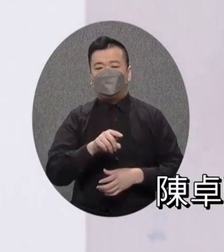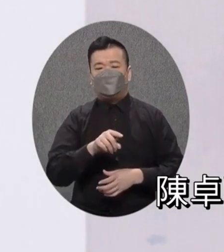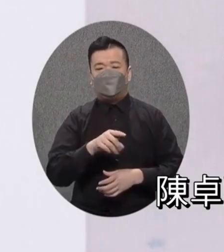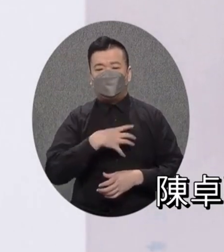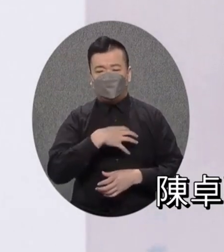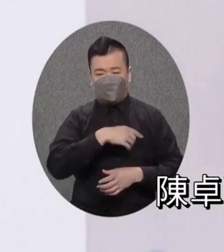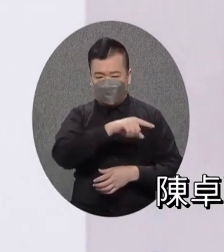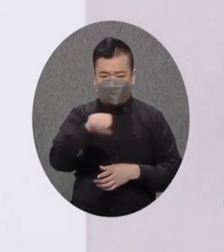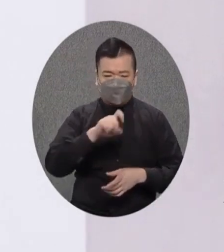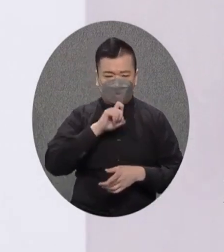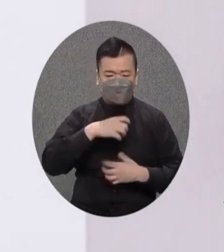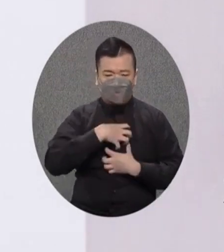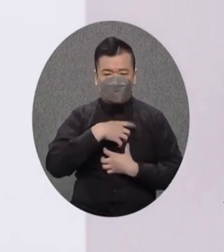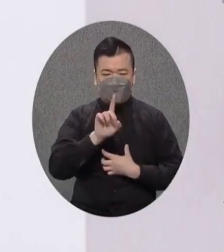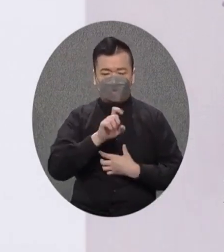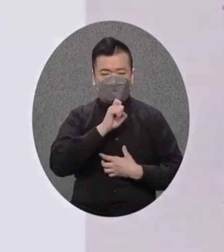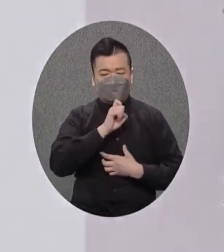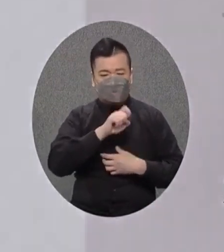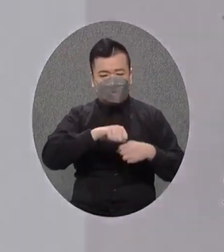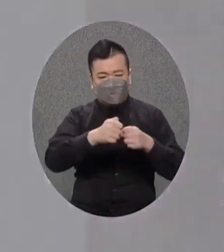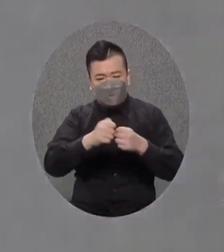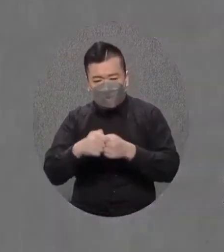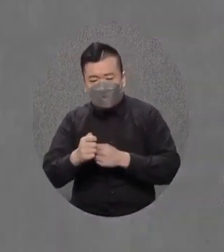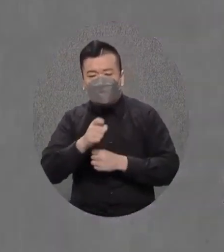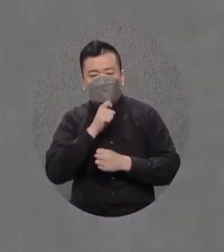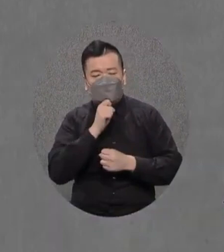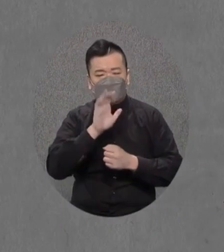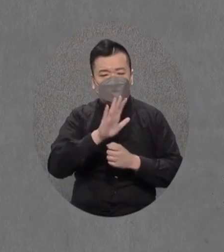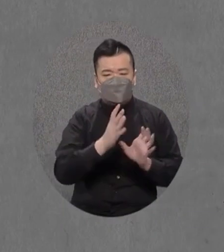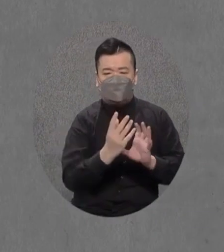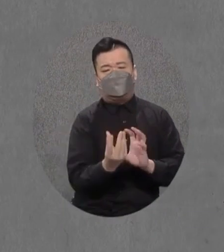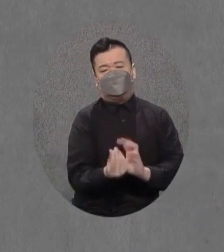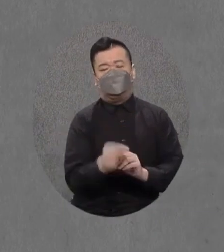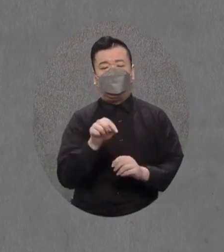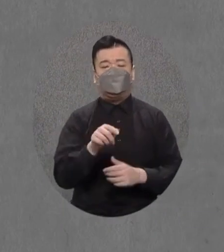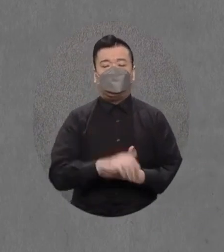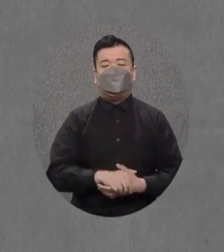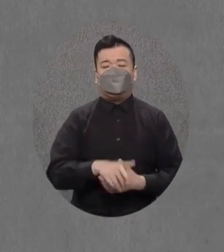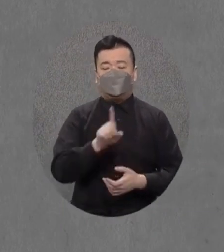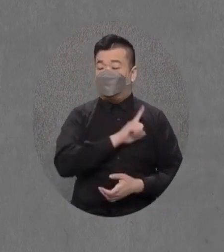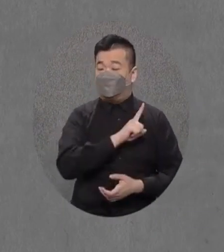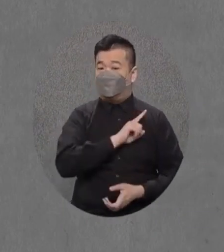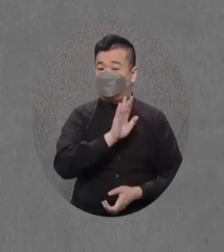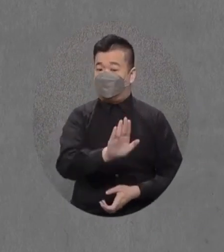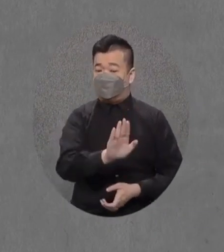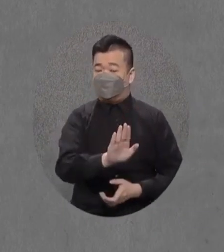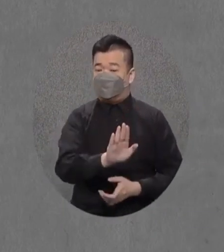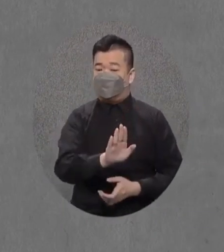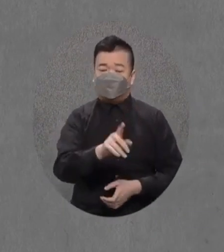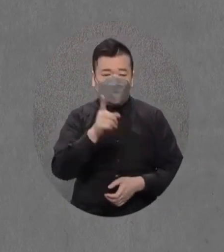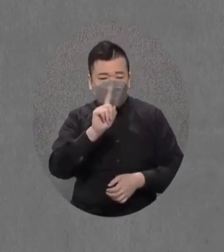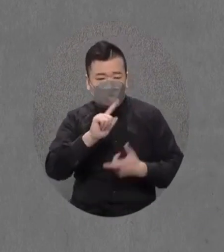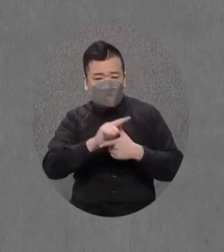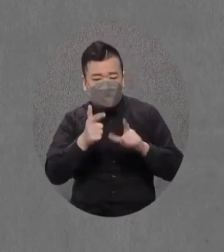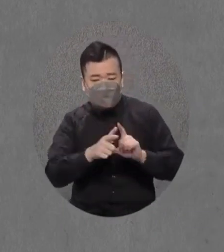於周圍環境的感覺，就是有些東西在崩壞，有些東西在溶解的時候，他自己怎樣